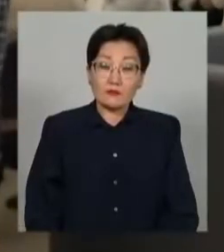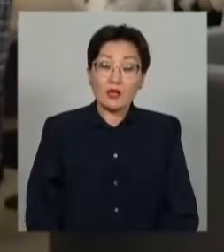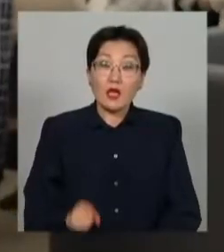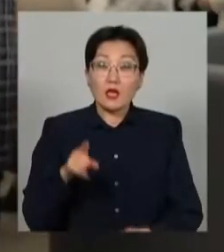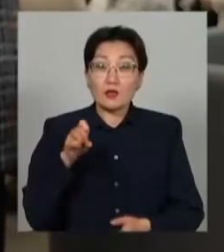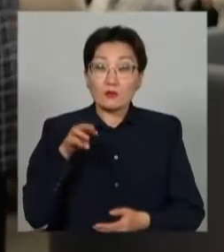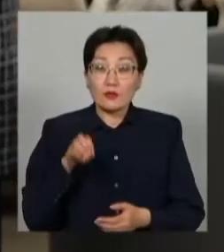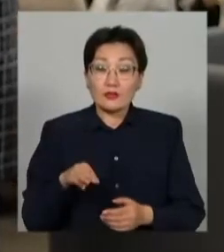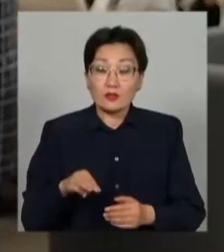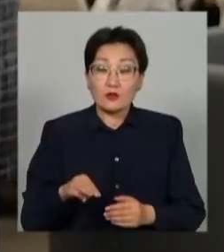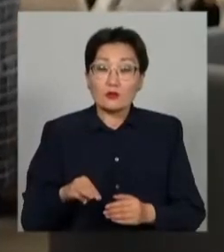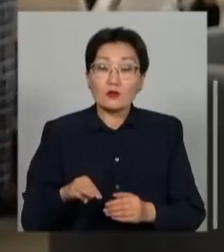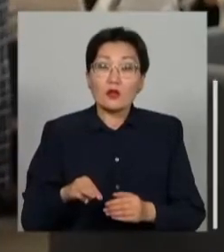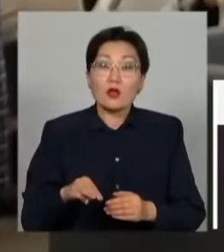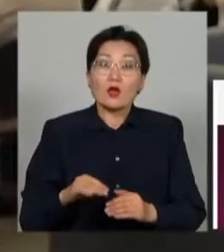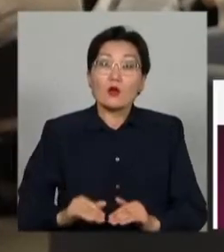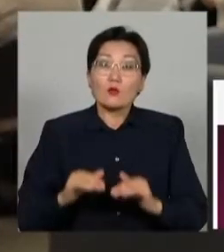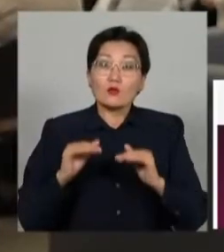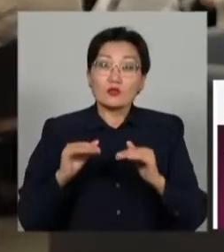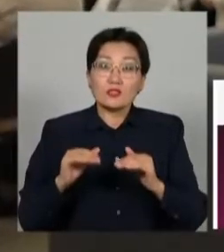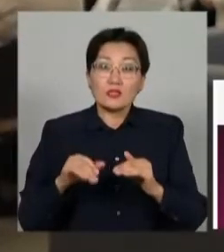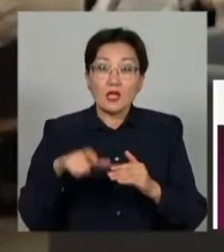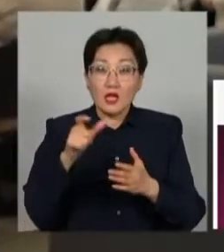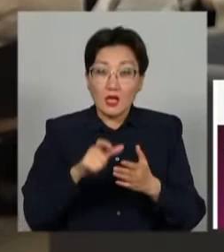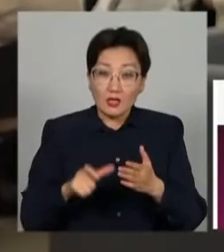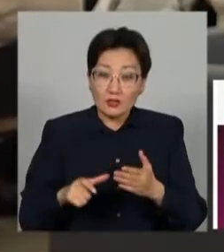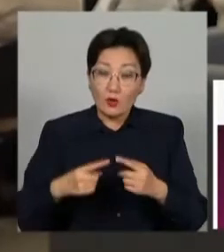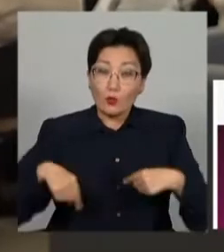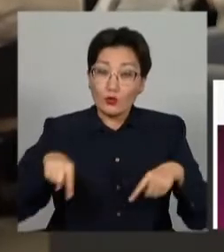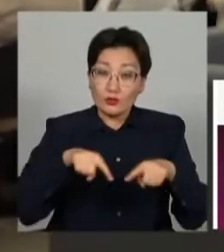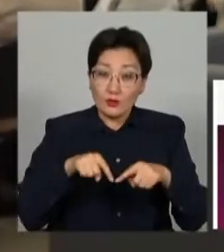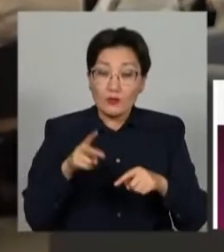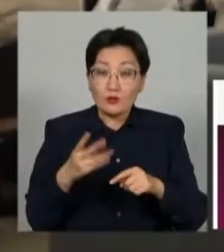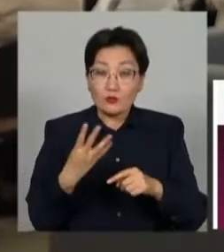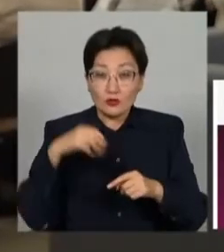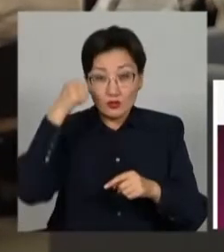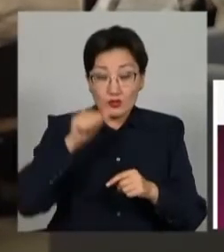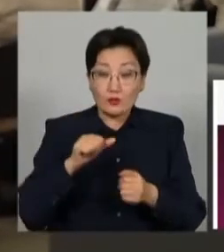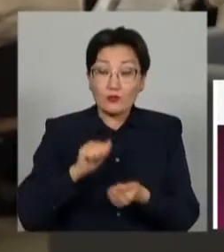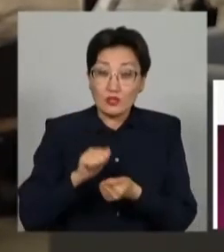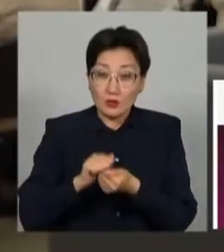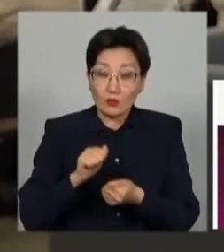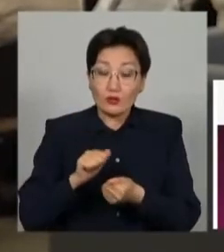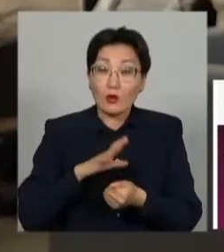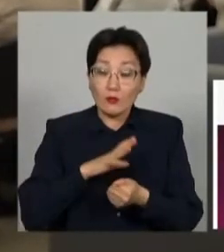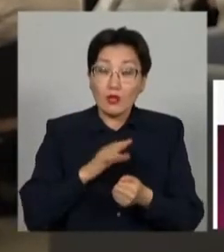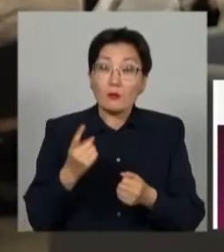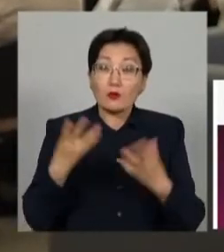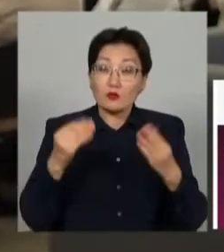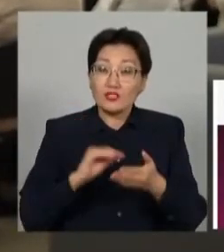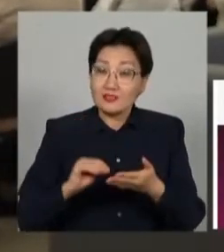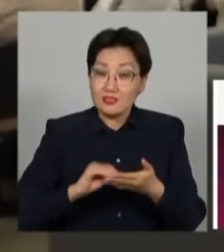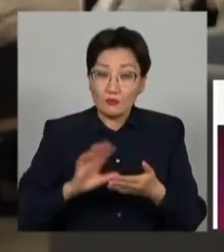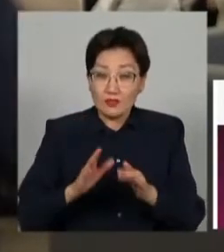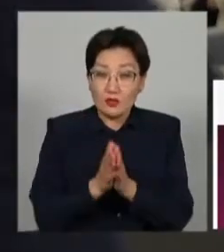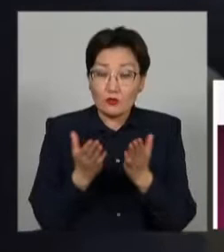Ахмет өскен ақындық орта деген 2004 жылы кітабын жарық көрген. Ал мына бір күнде жазылатын нәрсеміз қой кітап деген. Сол